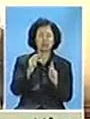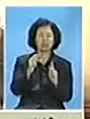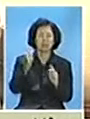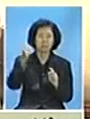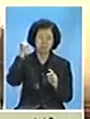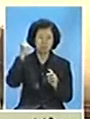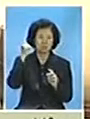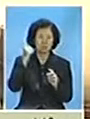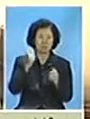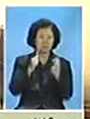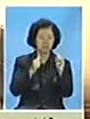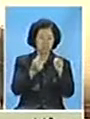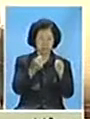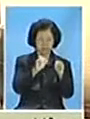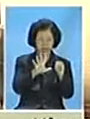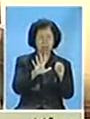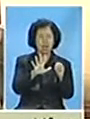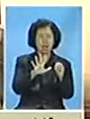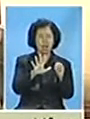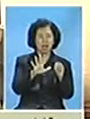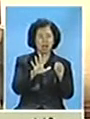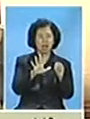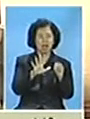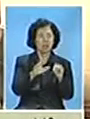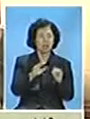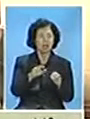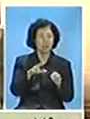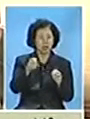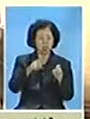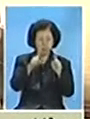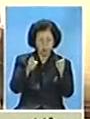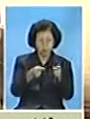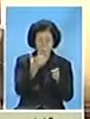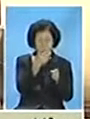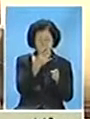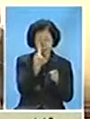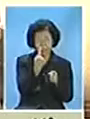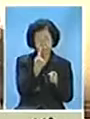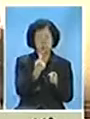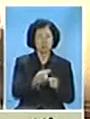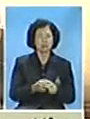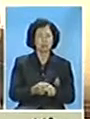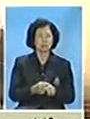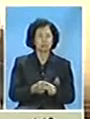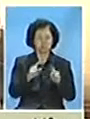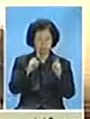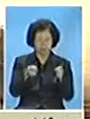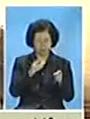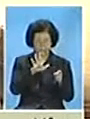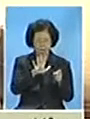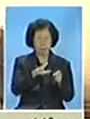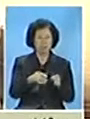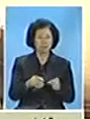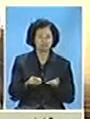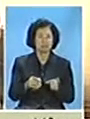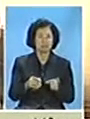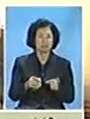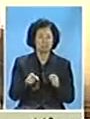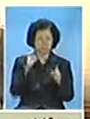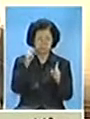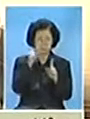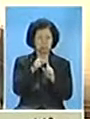ครับจากมาตรา15เนี่ยนะครับเขาเอาวงเล็บ5วงเล็บเดียวนะครับเอาวงเล็บ5วงเล็บเดียวคือเฉพาะกับกรรม